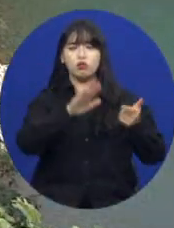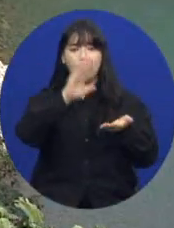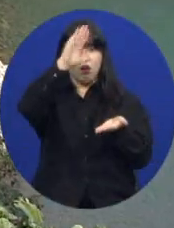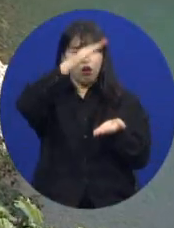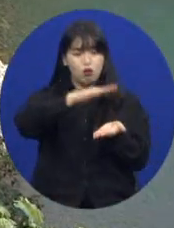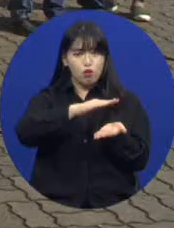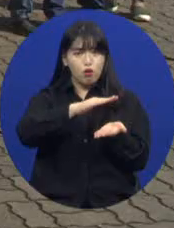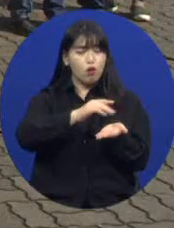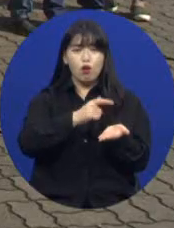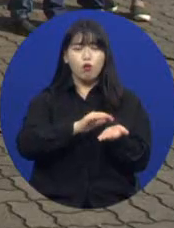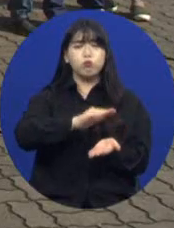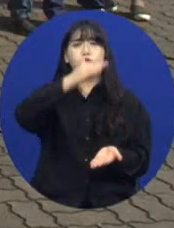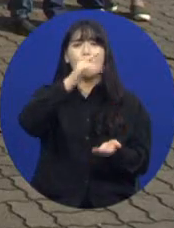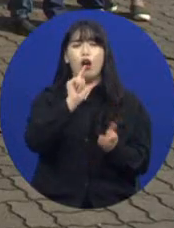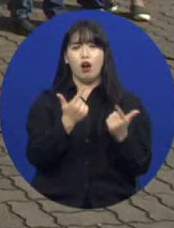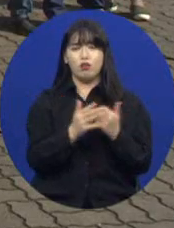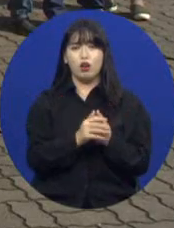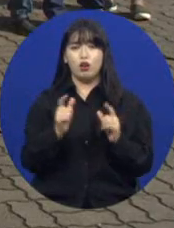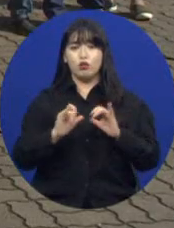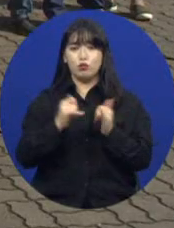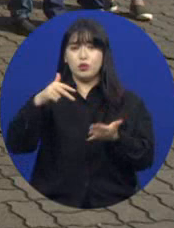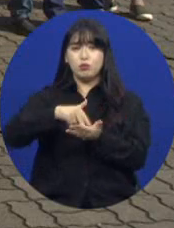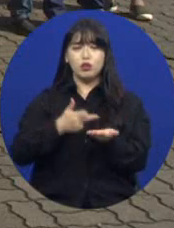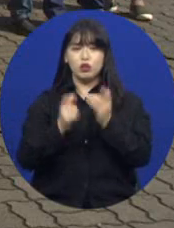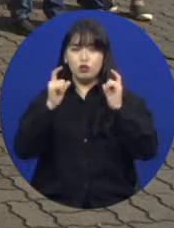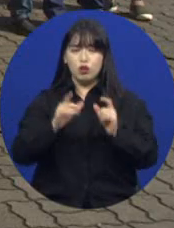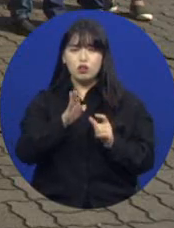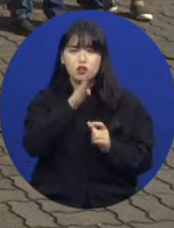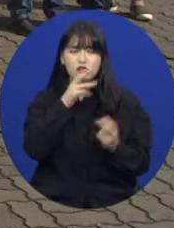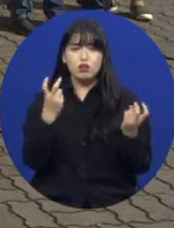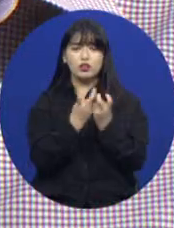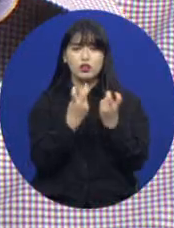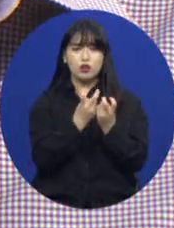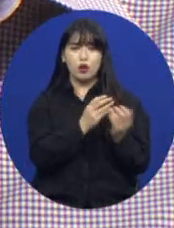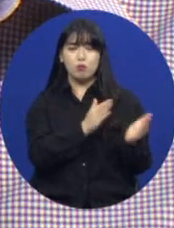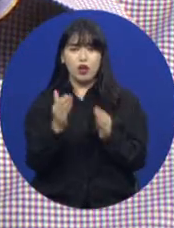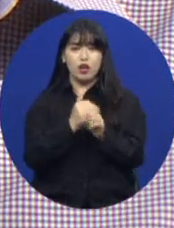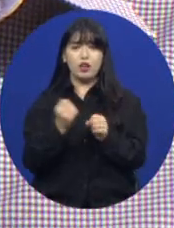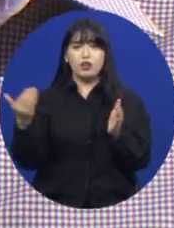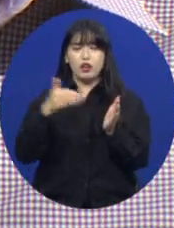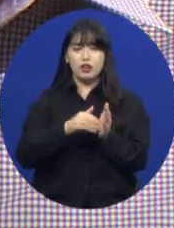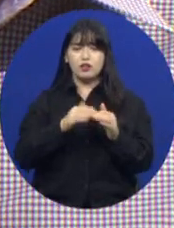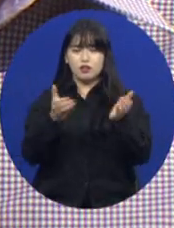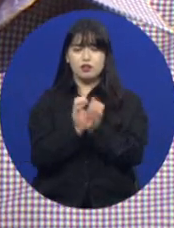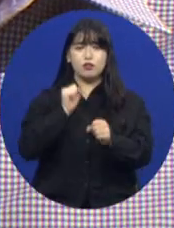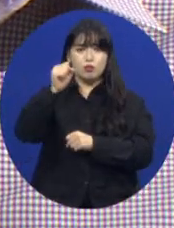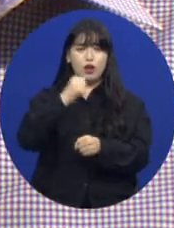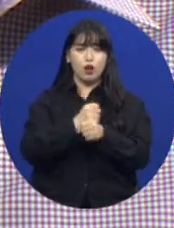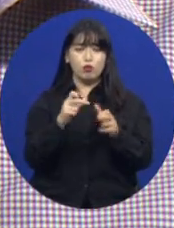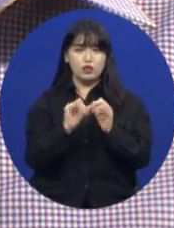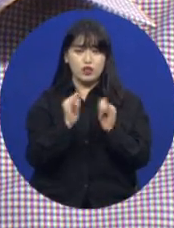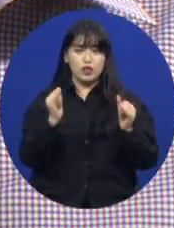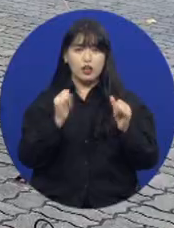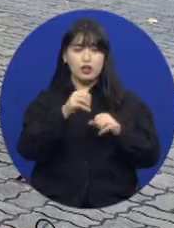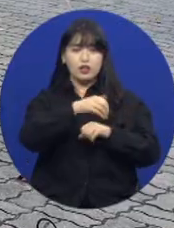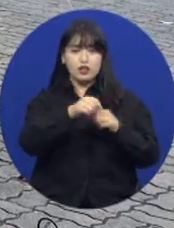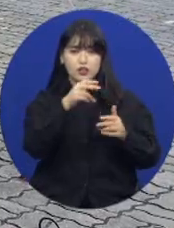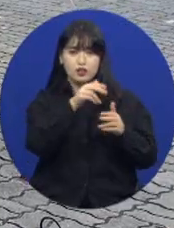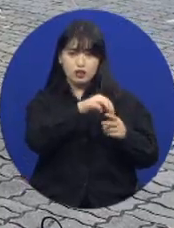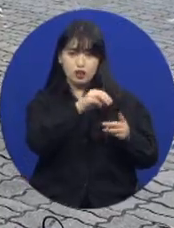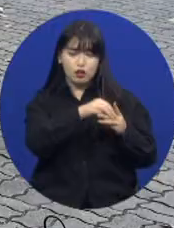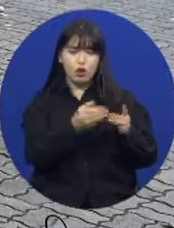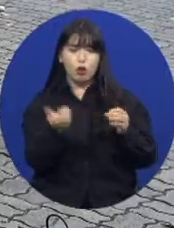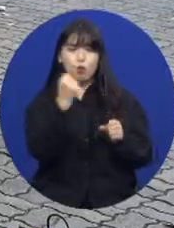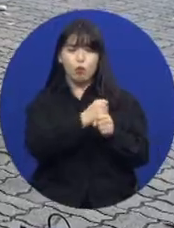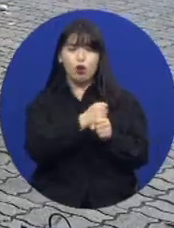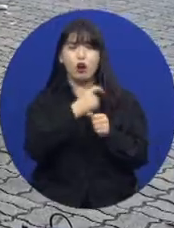않는 상황. 주민들은 제주도가 실질적인 대책을 마련할 때까지 집회를 이어가고 장애인 센터 사업 부지를 원상